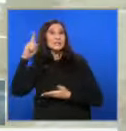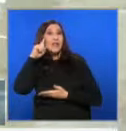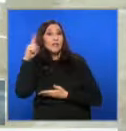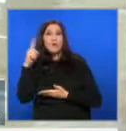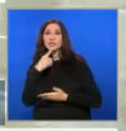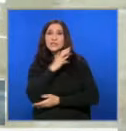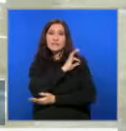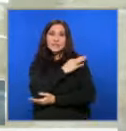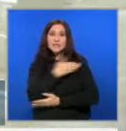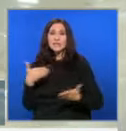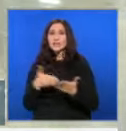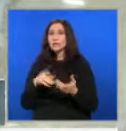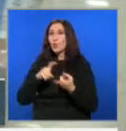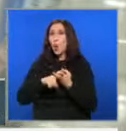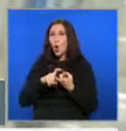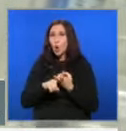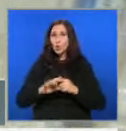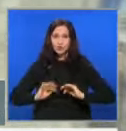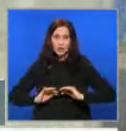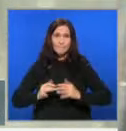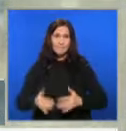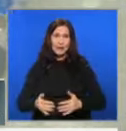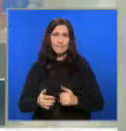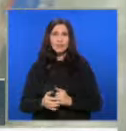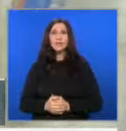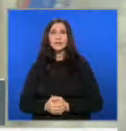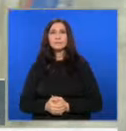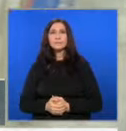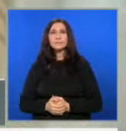становище за вакцинацията срещу коклюш на бременните.